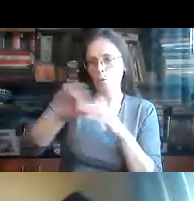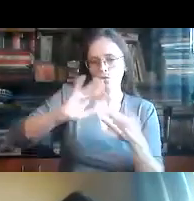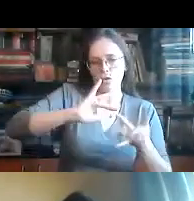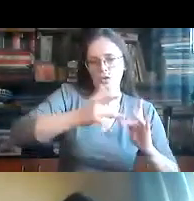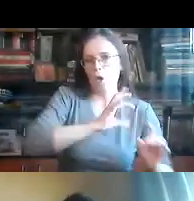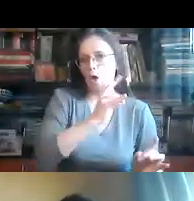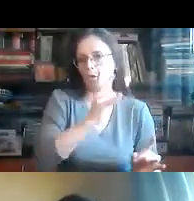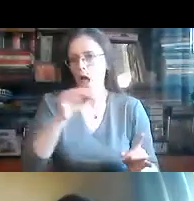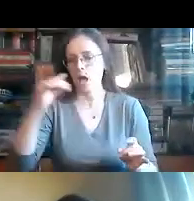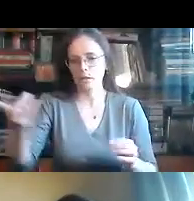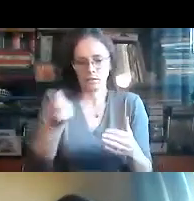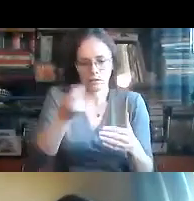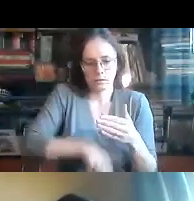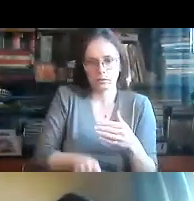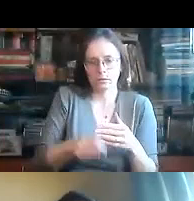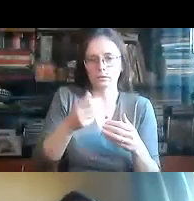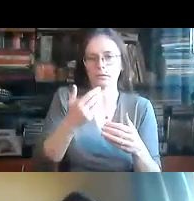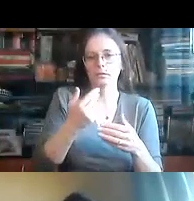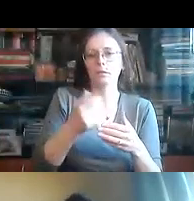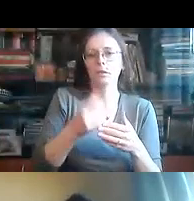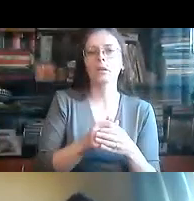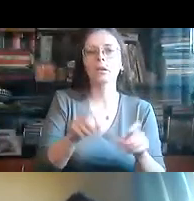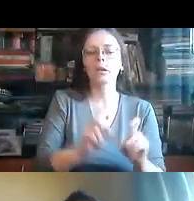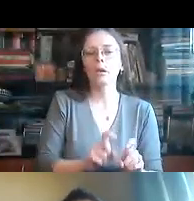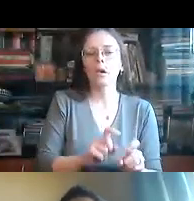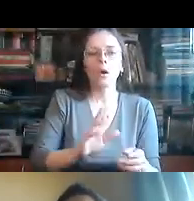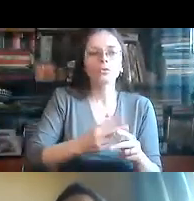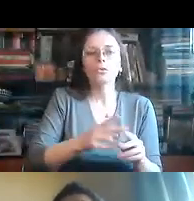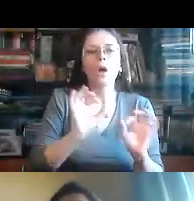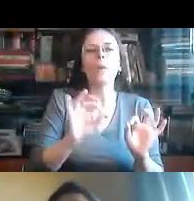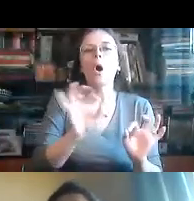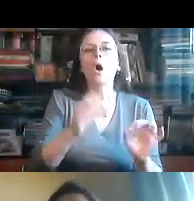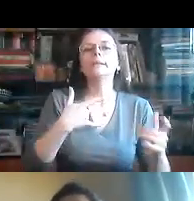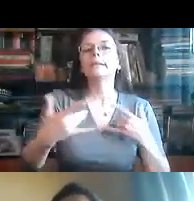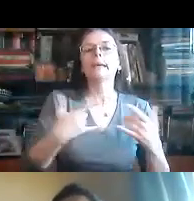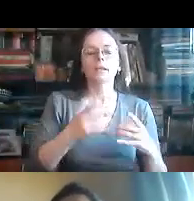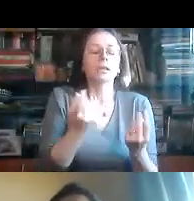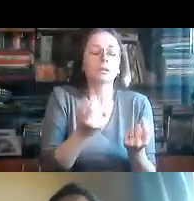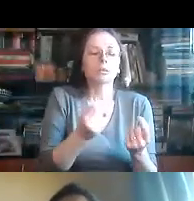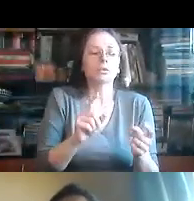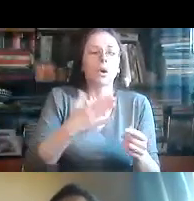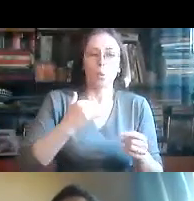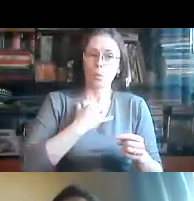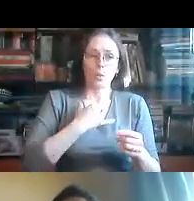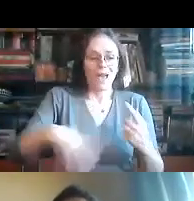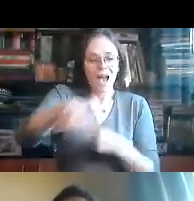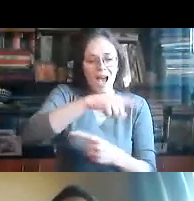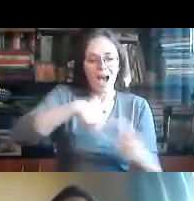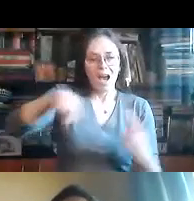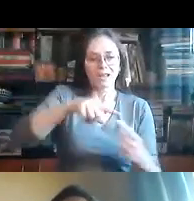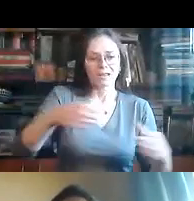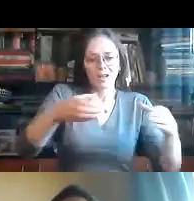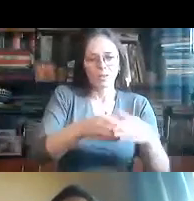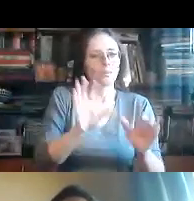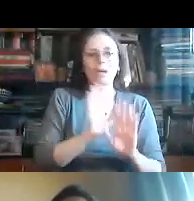потому что у нас же не только театр наше направление, у нас еще галерея, у нас еще культурные